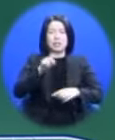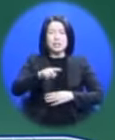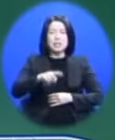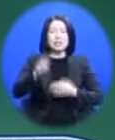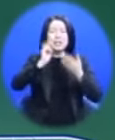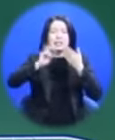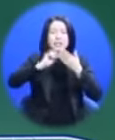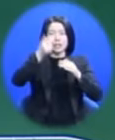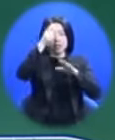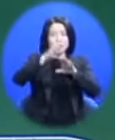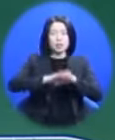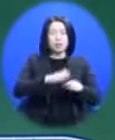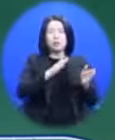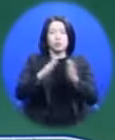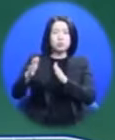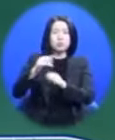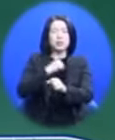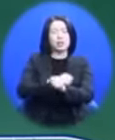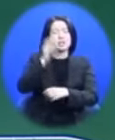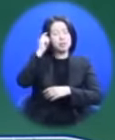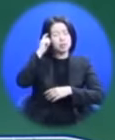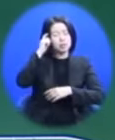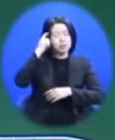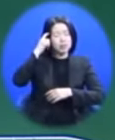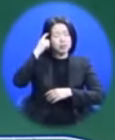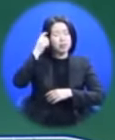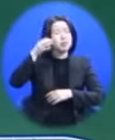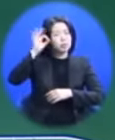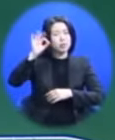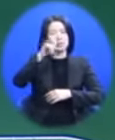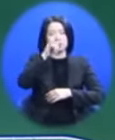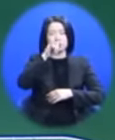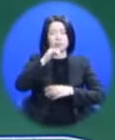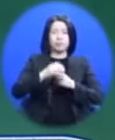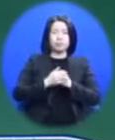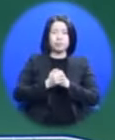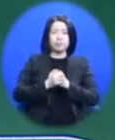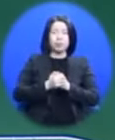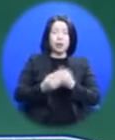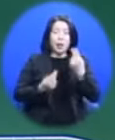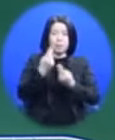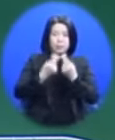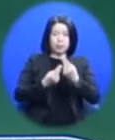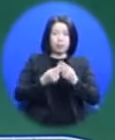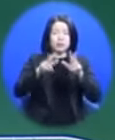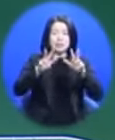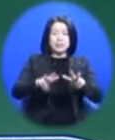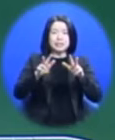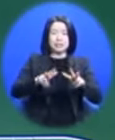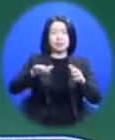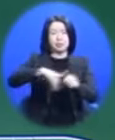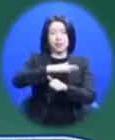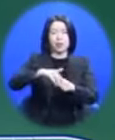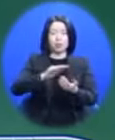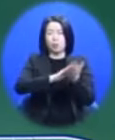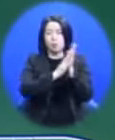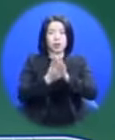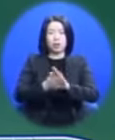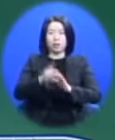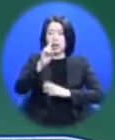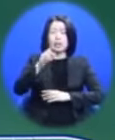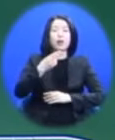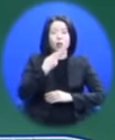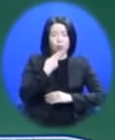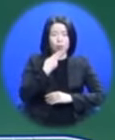찬양의 예배를 준비하셨구나 하고 깨닫게 되었습니다. 비록 지금의 상황은 변한 것이 아무것도